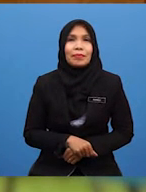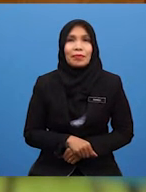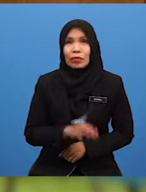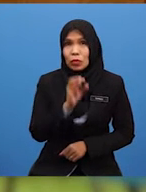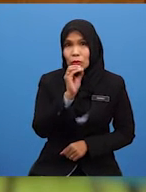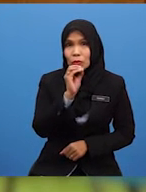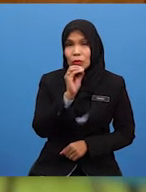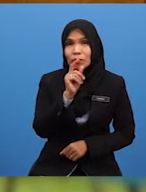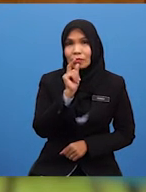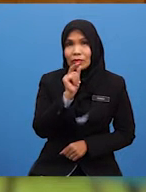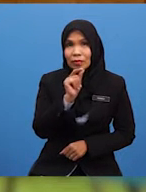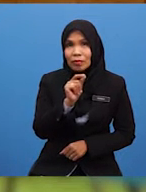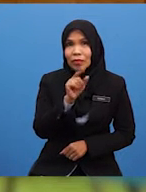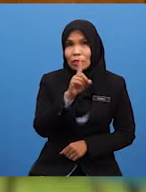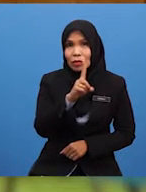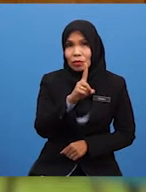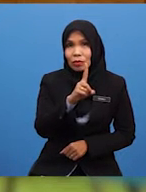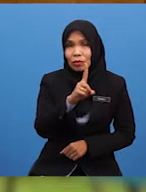O